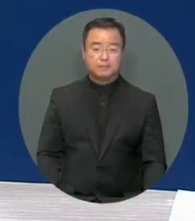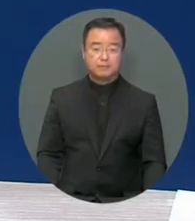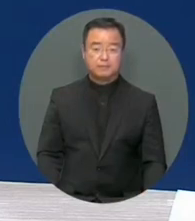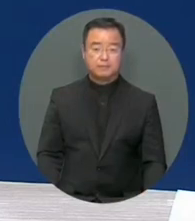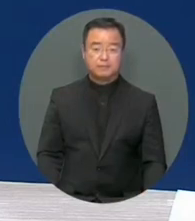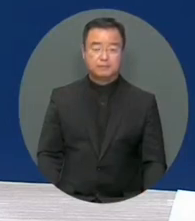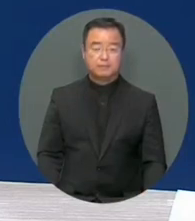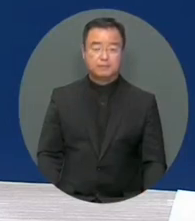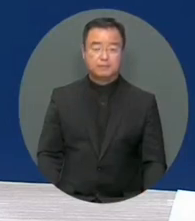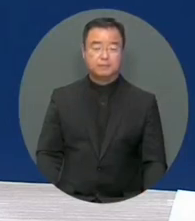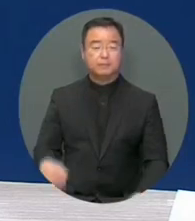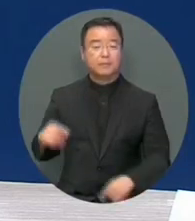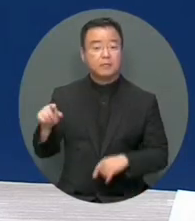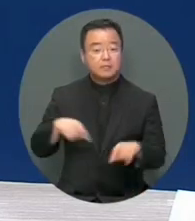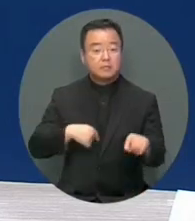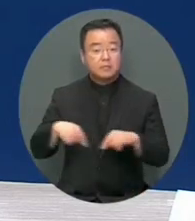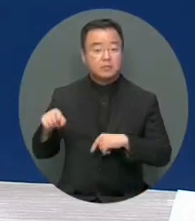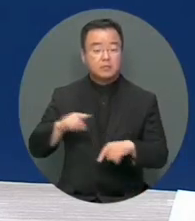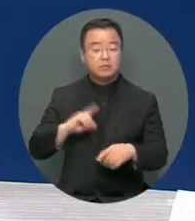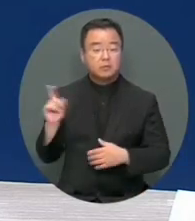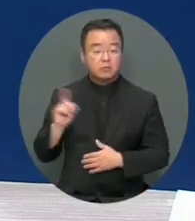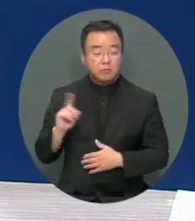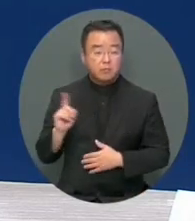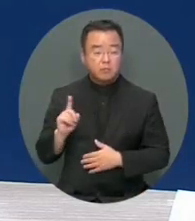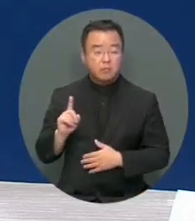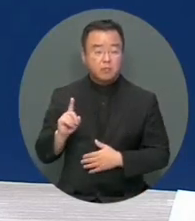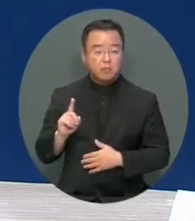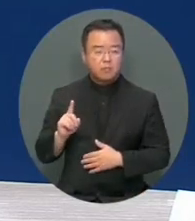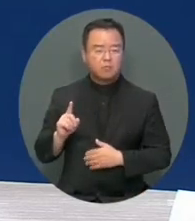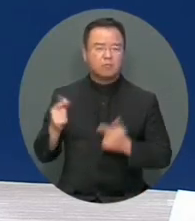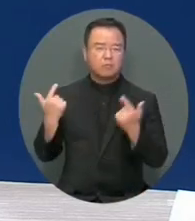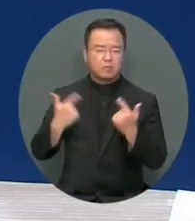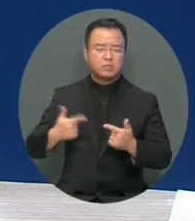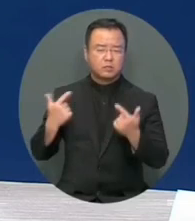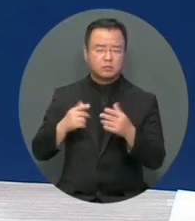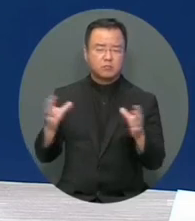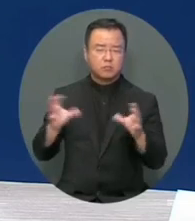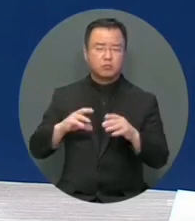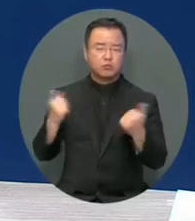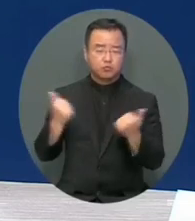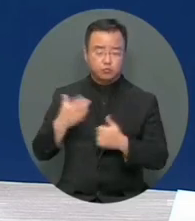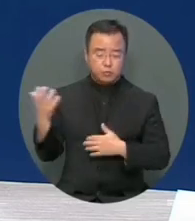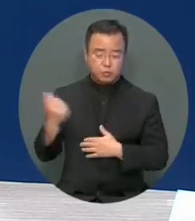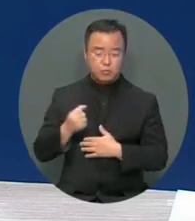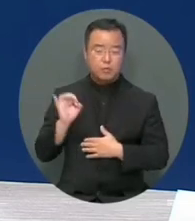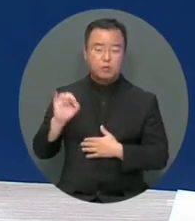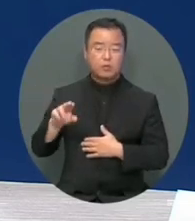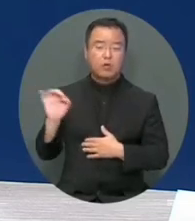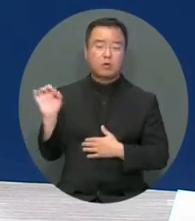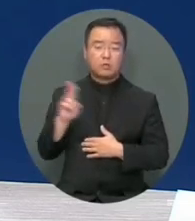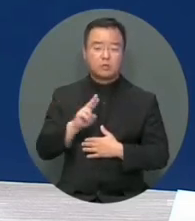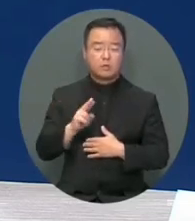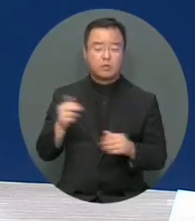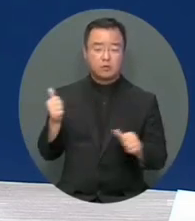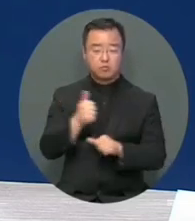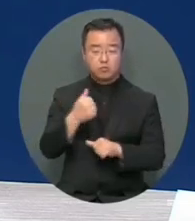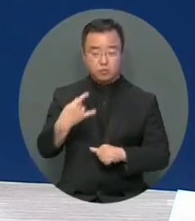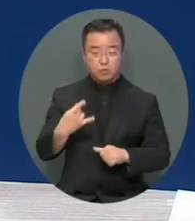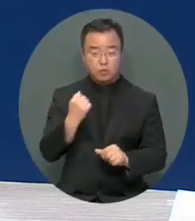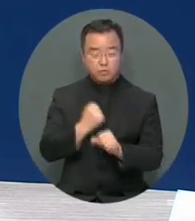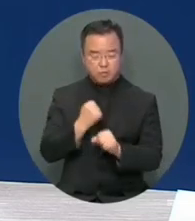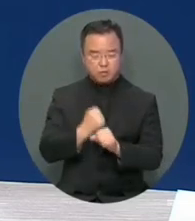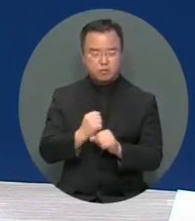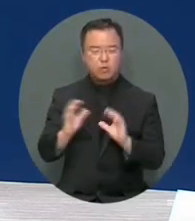이 정치라고 하는 것은 상설 국회를 두고 여와 야가 상임위원회를 구성해서 만나서 토론하는